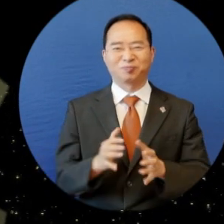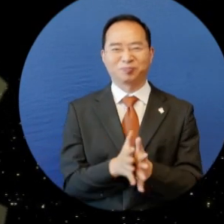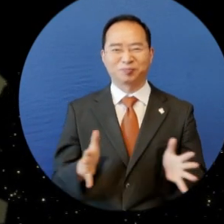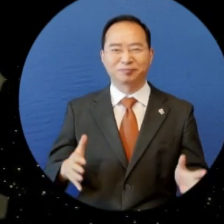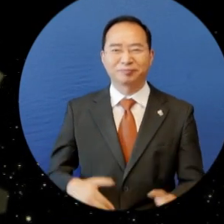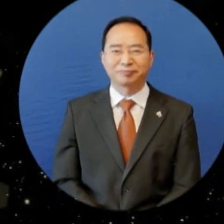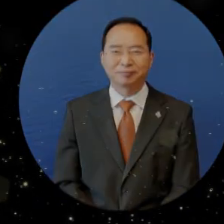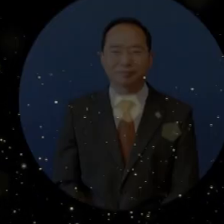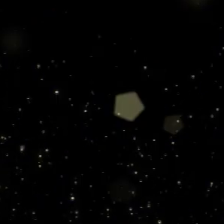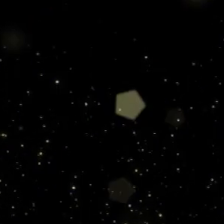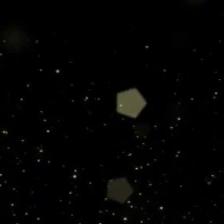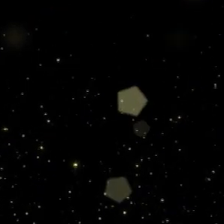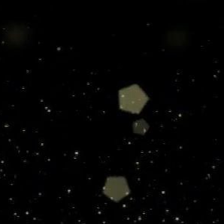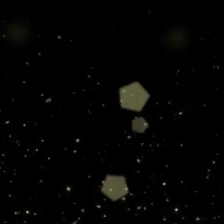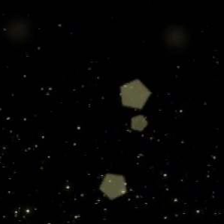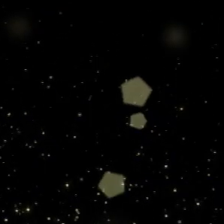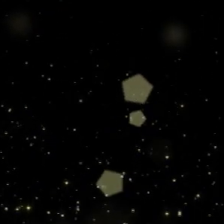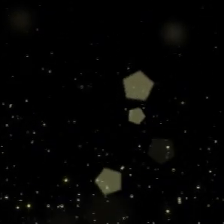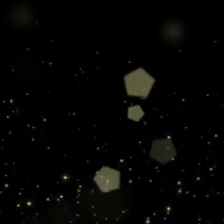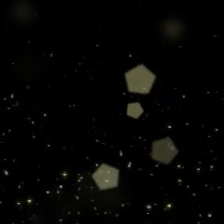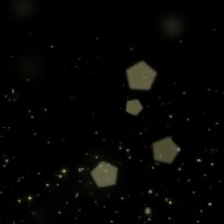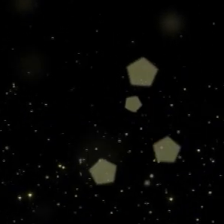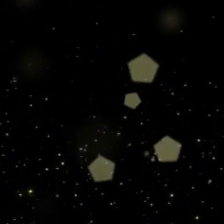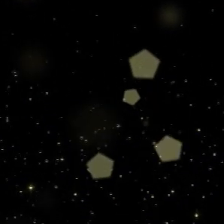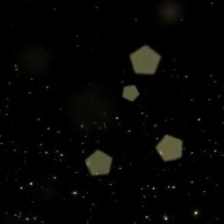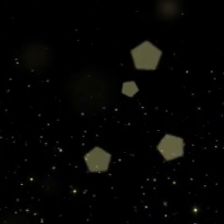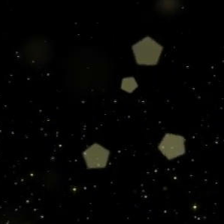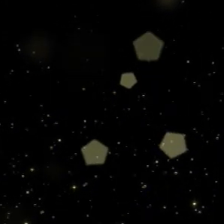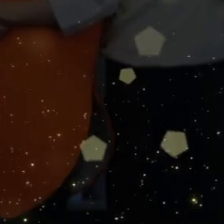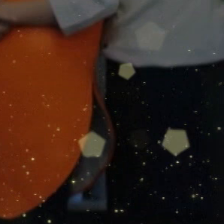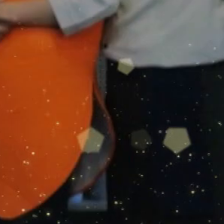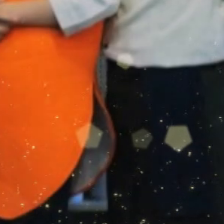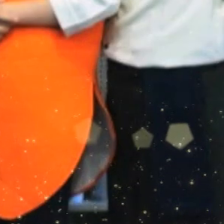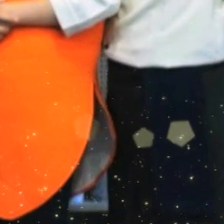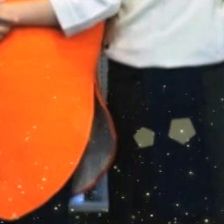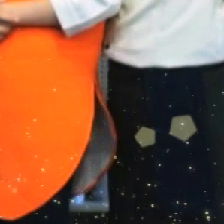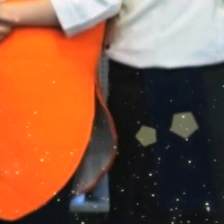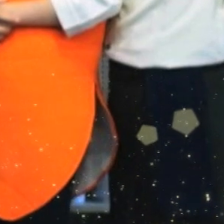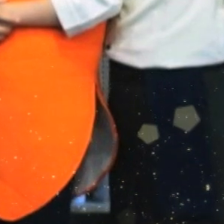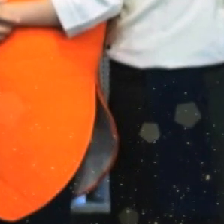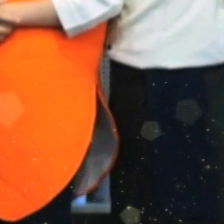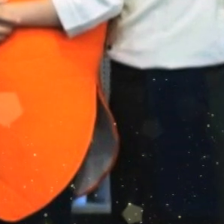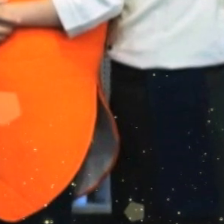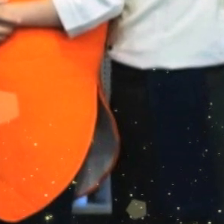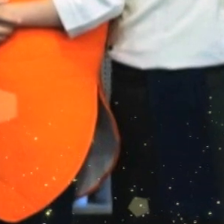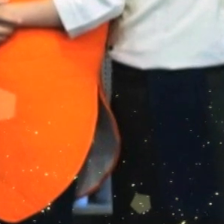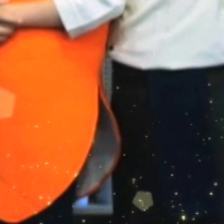it's way too soon to see what's gonna be. Don't look at me.